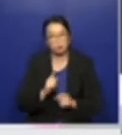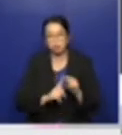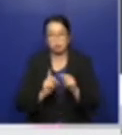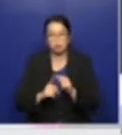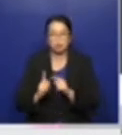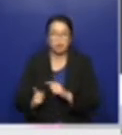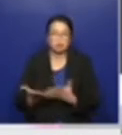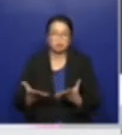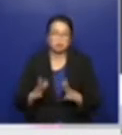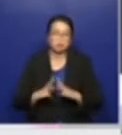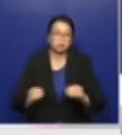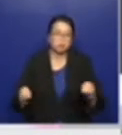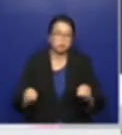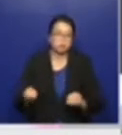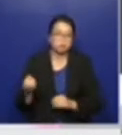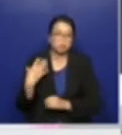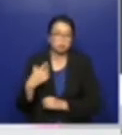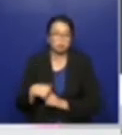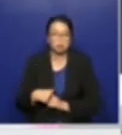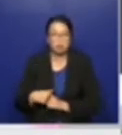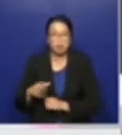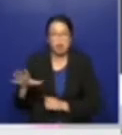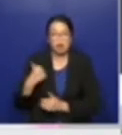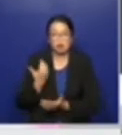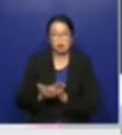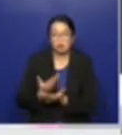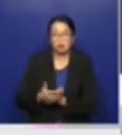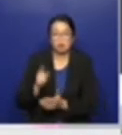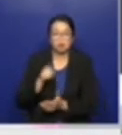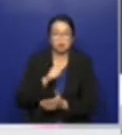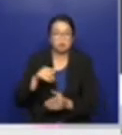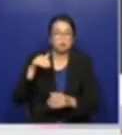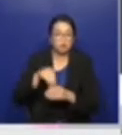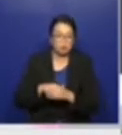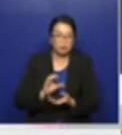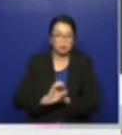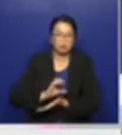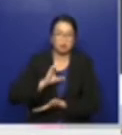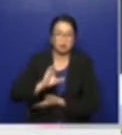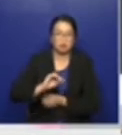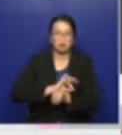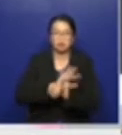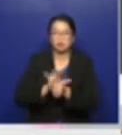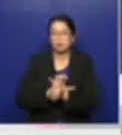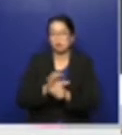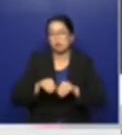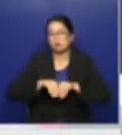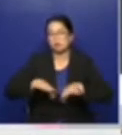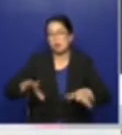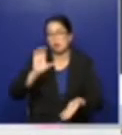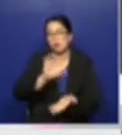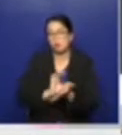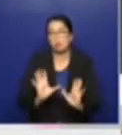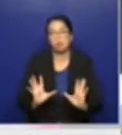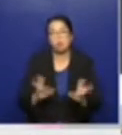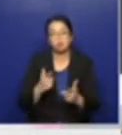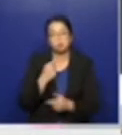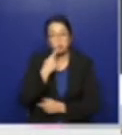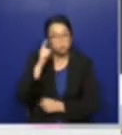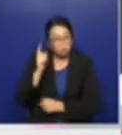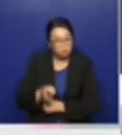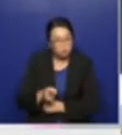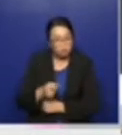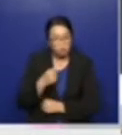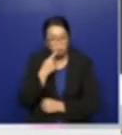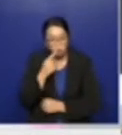พูดจริงหรือเปล่าทางสื่อบอกว่าเอาเงินที่จะเลือกตั้งท้องถิ่นไปใช้กับโควิดหมดแล้วมีเรื่องจริงหรือครับหรือว่าพูด